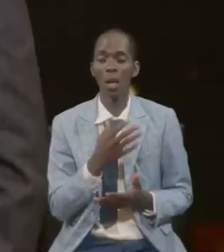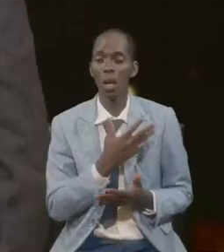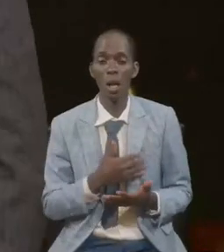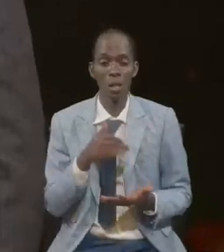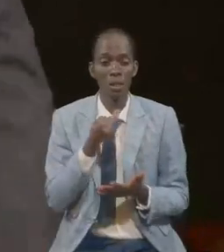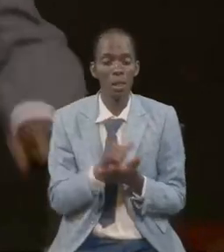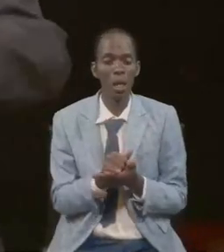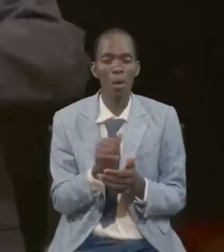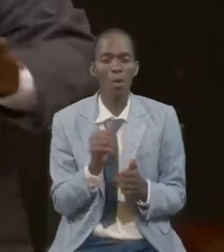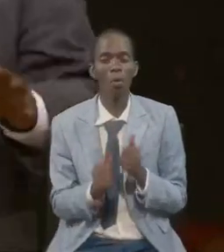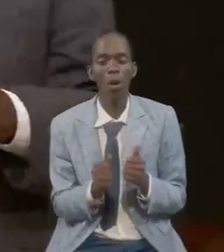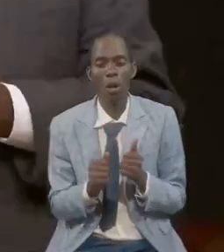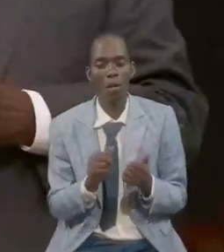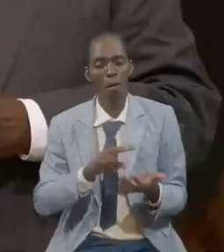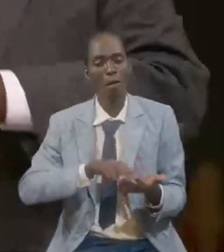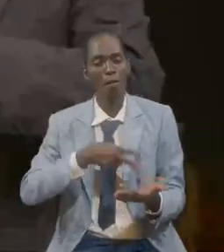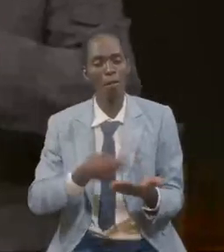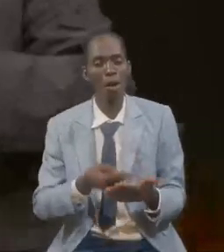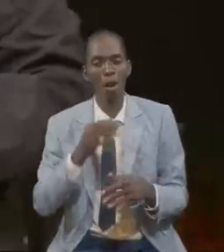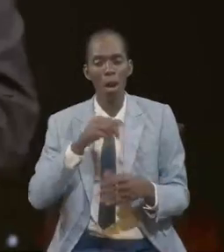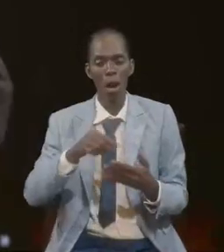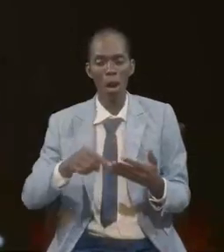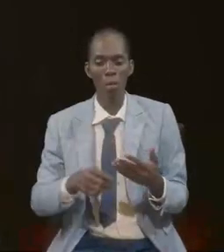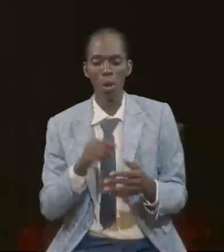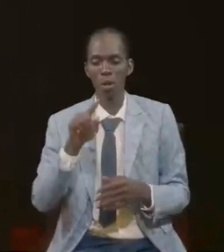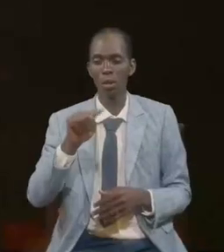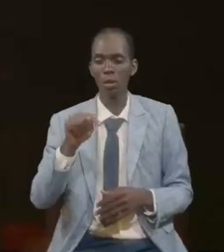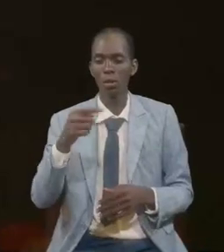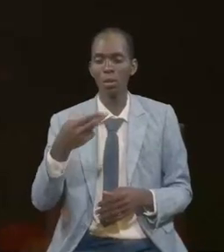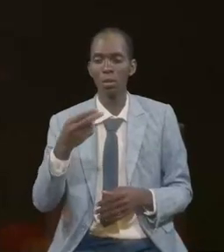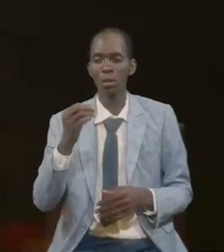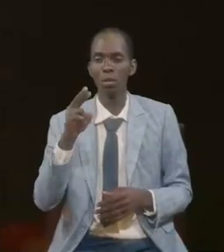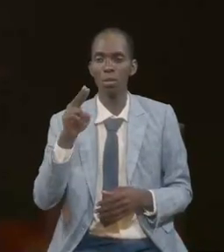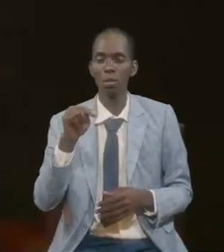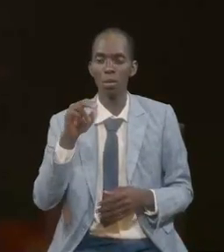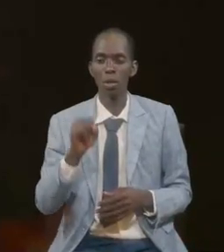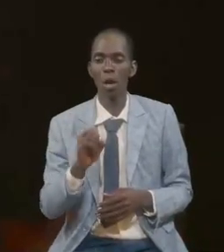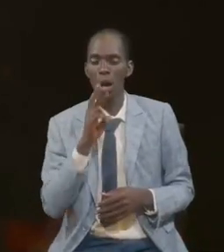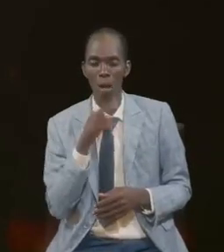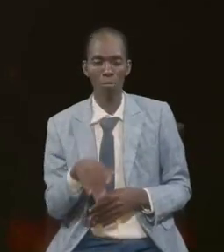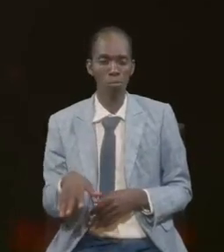Ce qui est tombé parmi les épines, ce sont ceux qui,